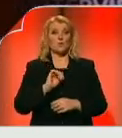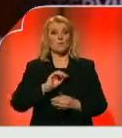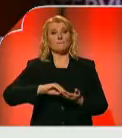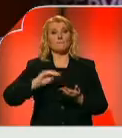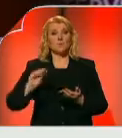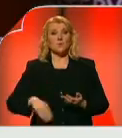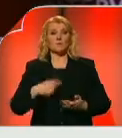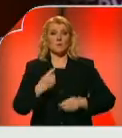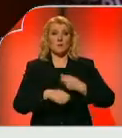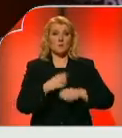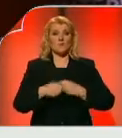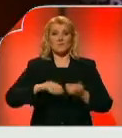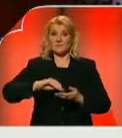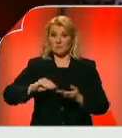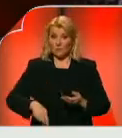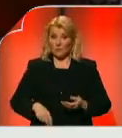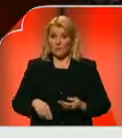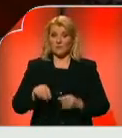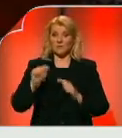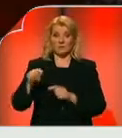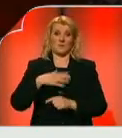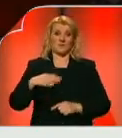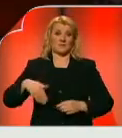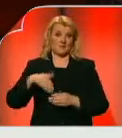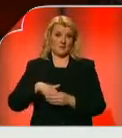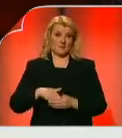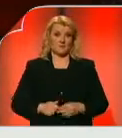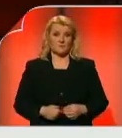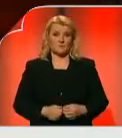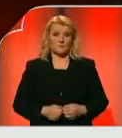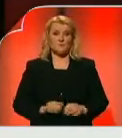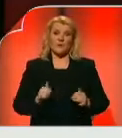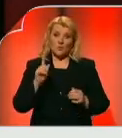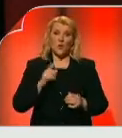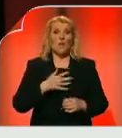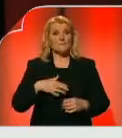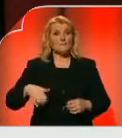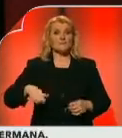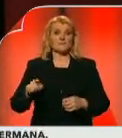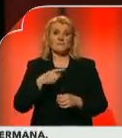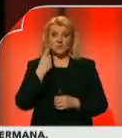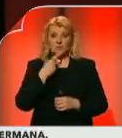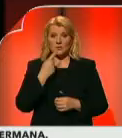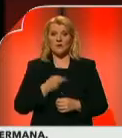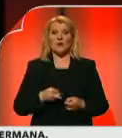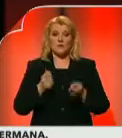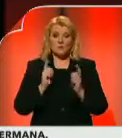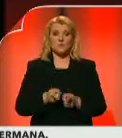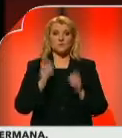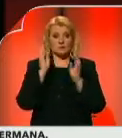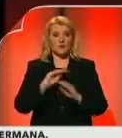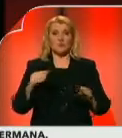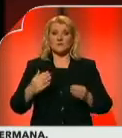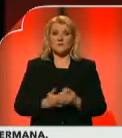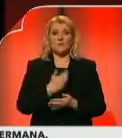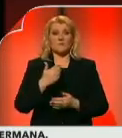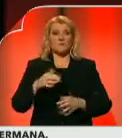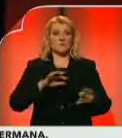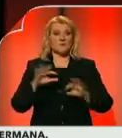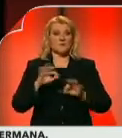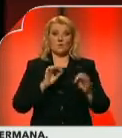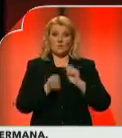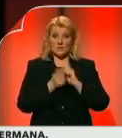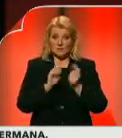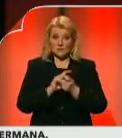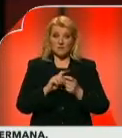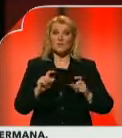podepisoval tu prováděcí smlouvu, bylo ministerstvo vnitra. Ano, ale sama ministryně říká, že bude muset vypsat nové výběrové řízení právě proto,